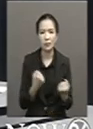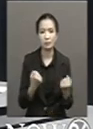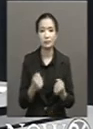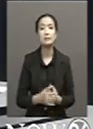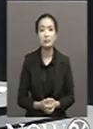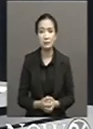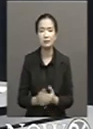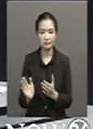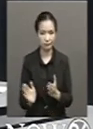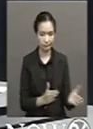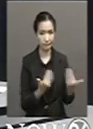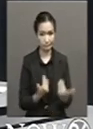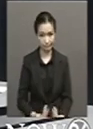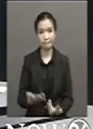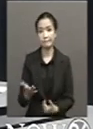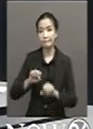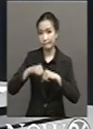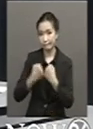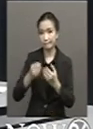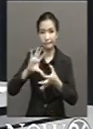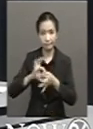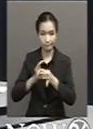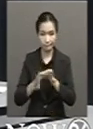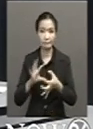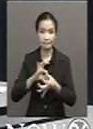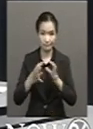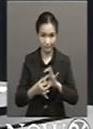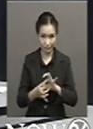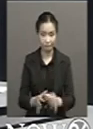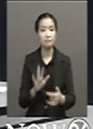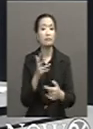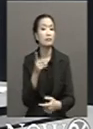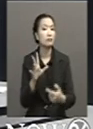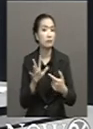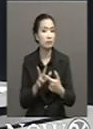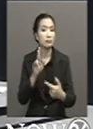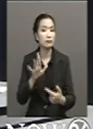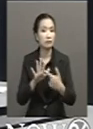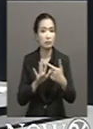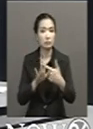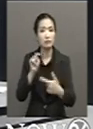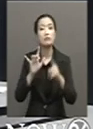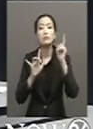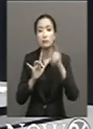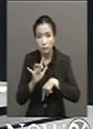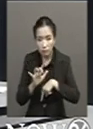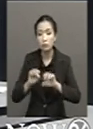แวดวงกีฬาตั้งคำถามไปที่สมาคมกีฬาคาราเต้แห่งประเทศไทยว่าเกิดอะไรขึ้นในสมาคมหลังจาก